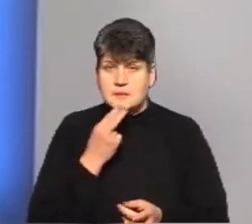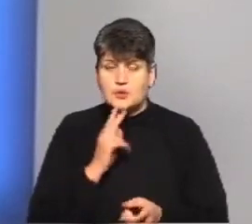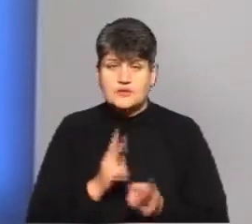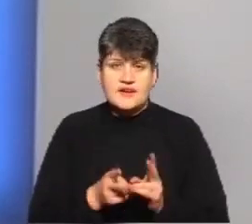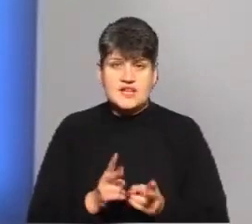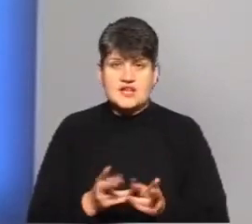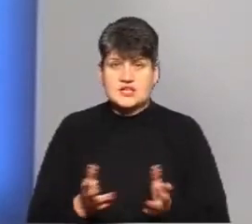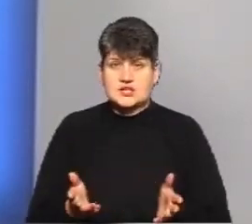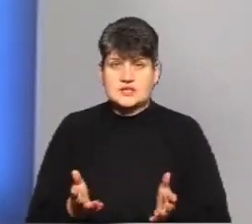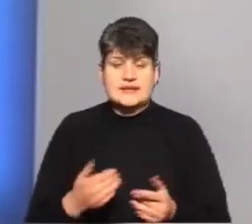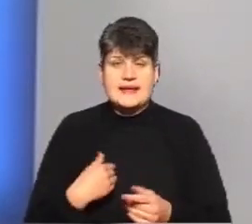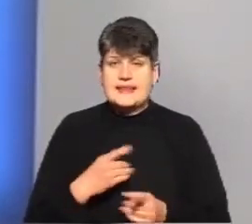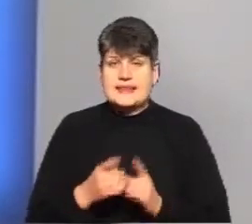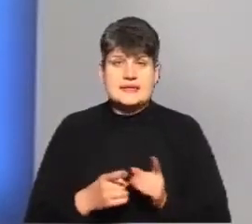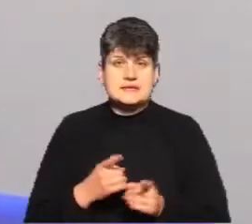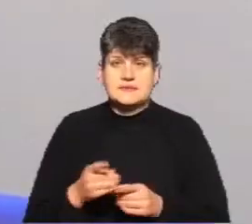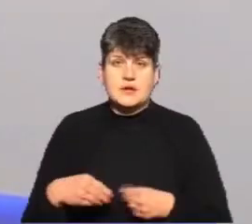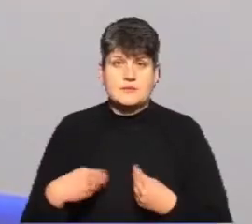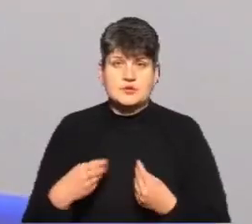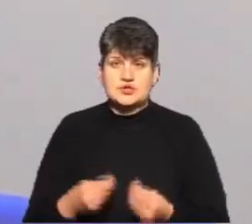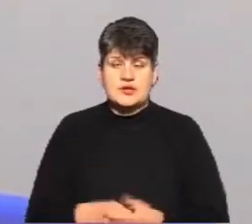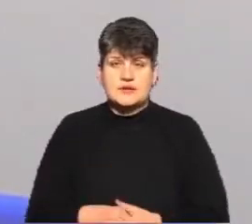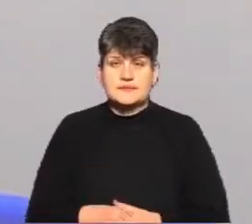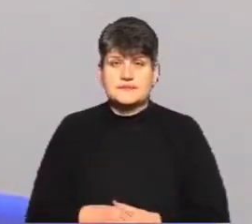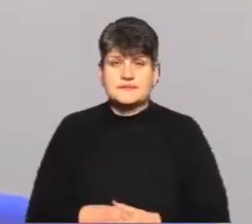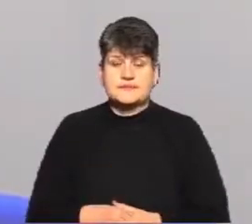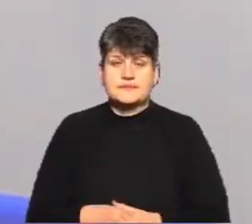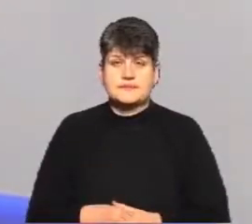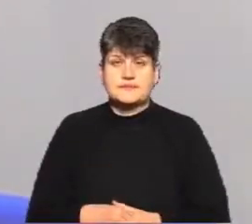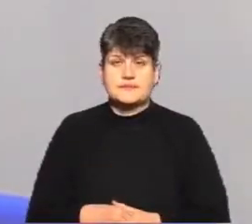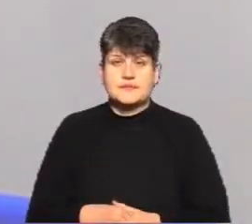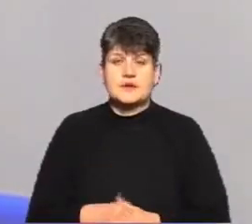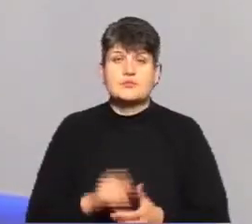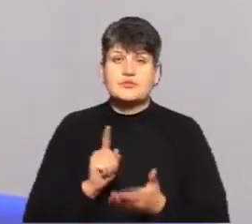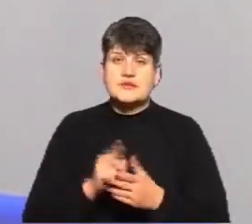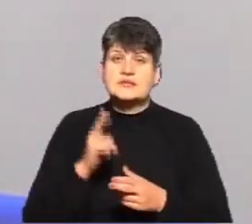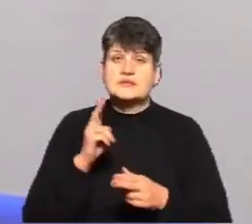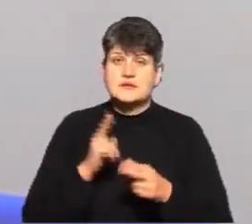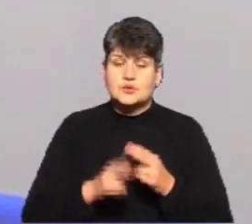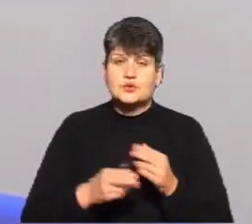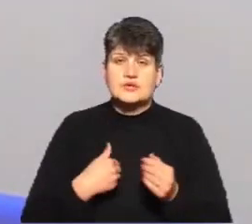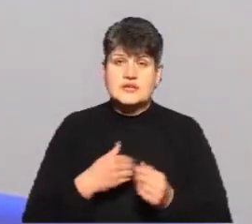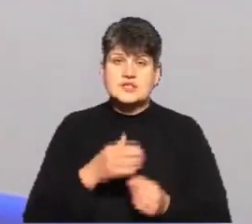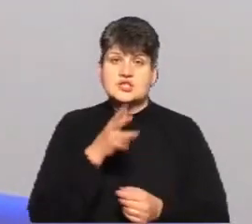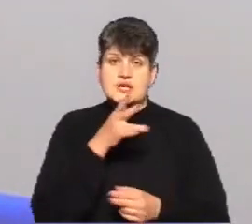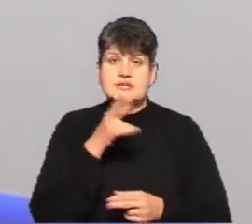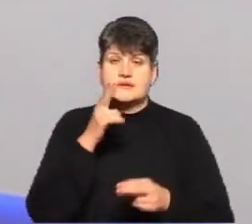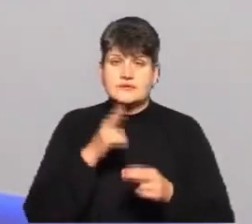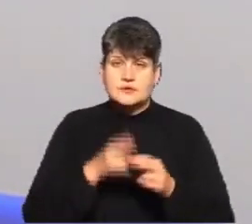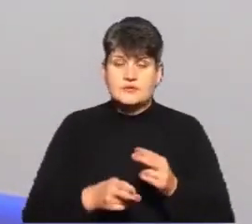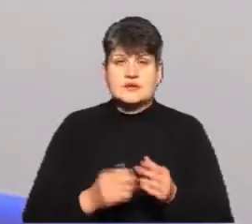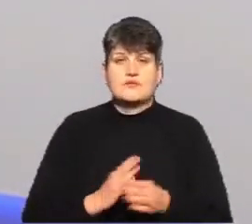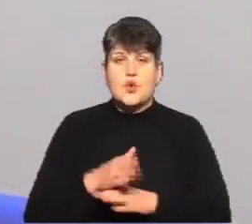не змінювала постачальник. Мусимо завершувати, тому що у нас ефірний час завершився. Нагадаю, у нас в гостях була Софія